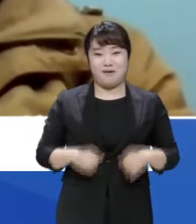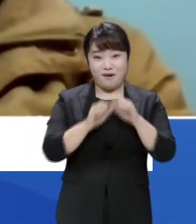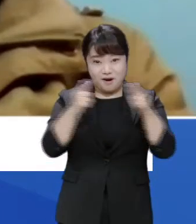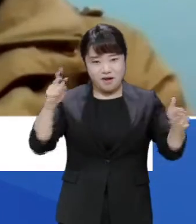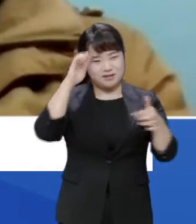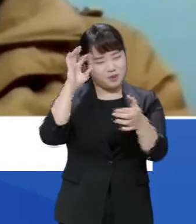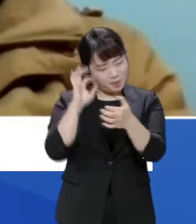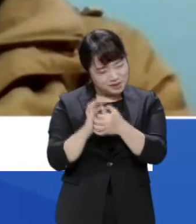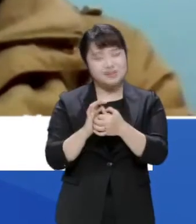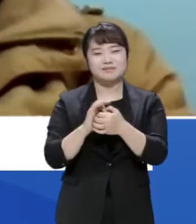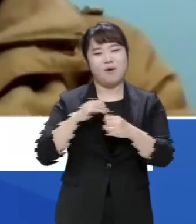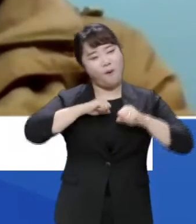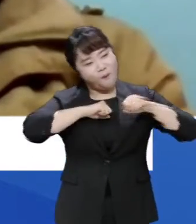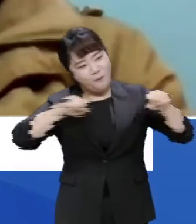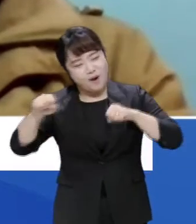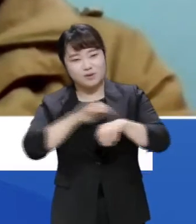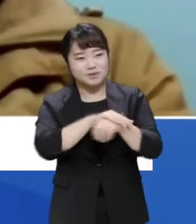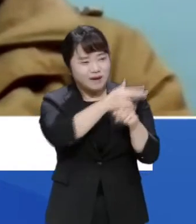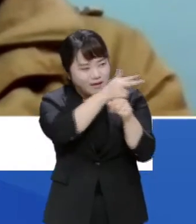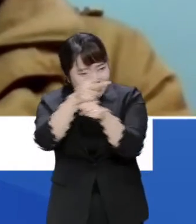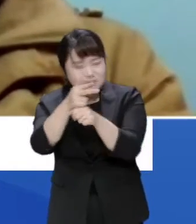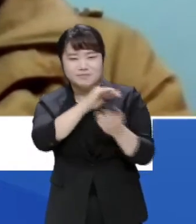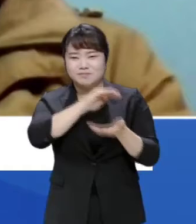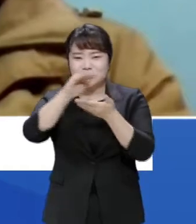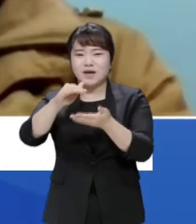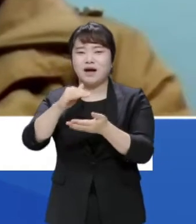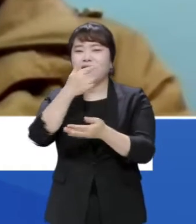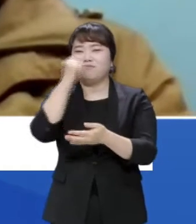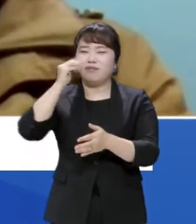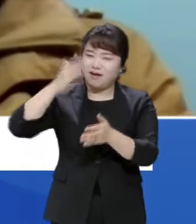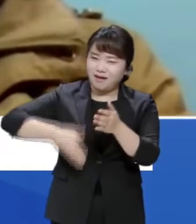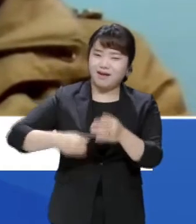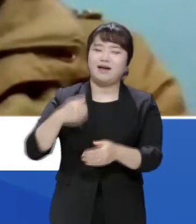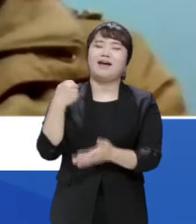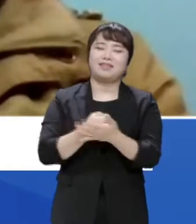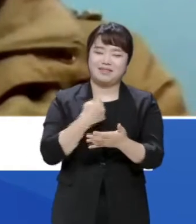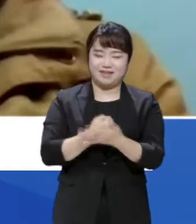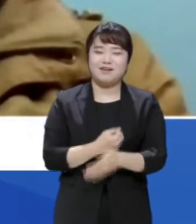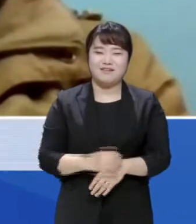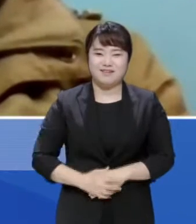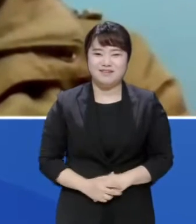다양한 관심과 활동을 충분히 전달하지 못한 것 같아서 아쉬운 마음입니다.